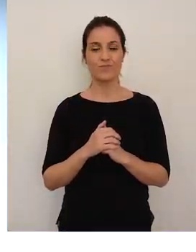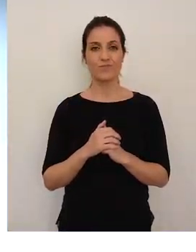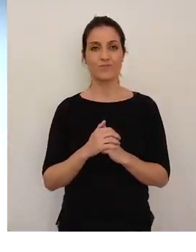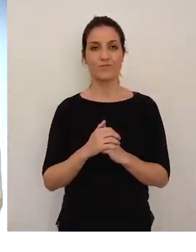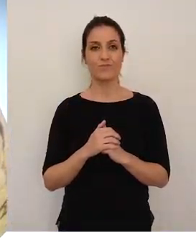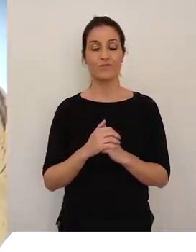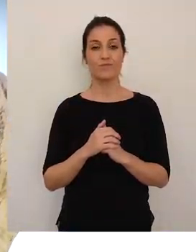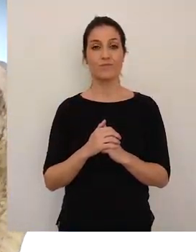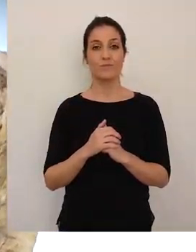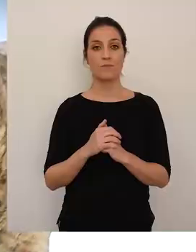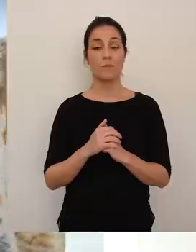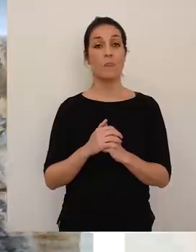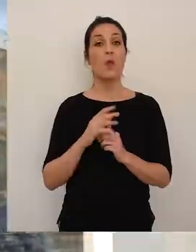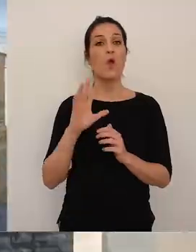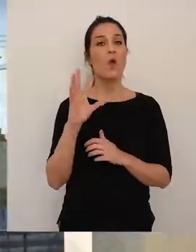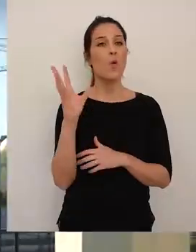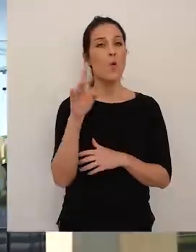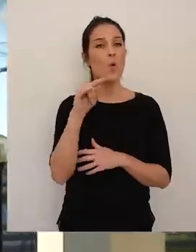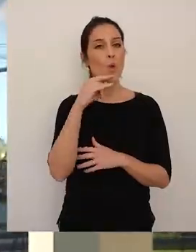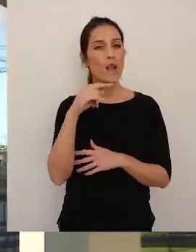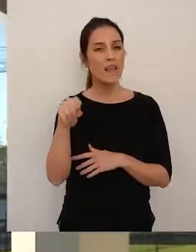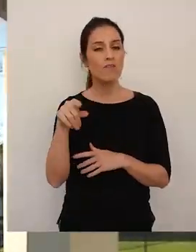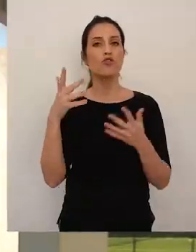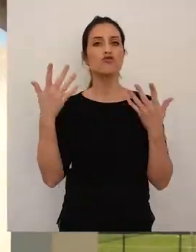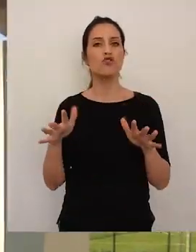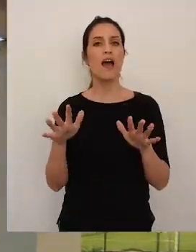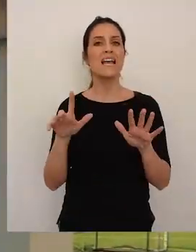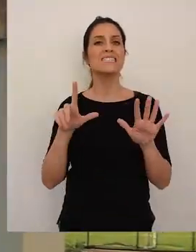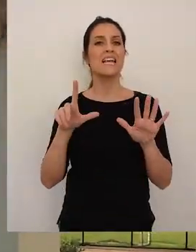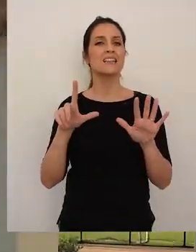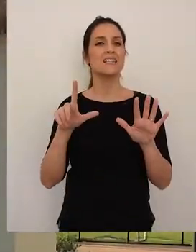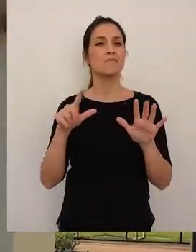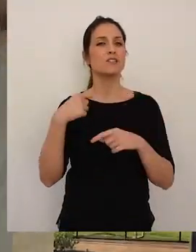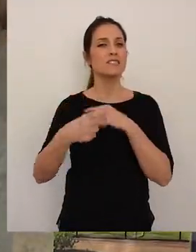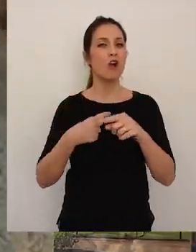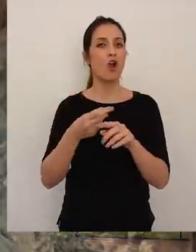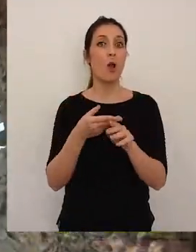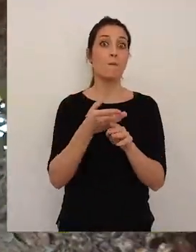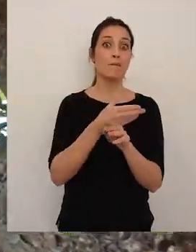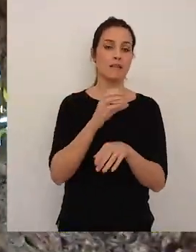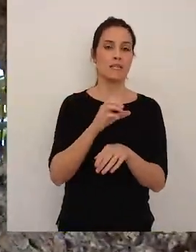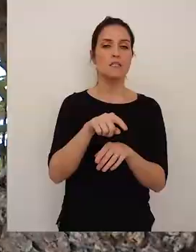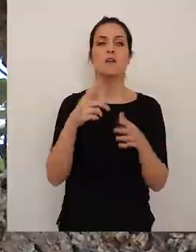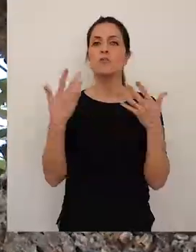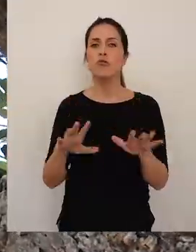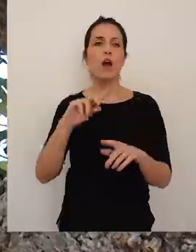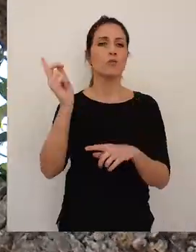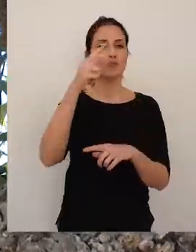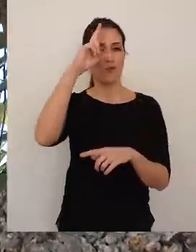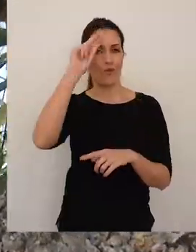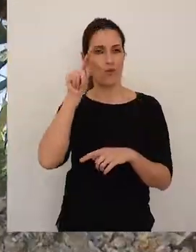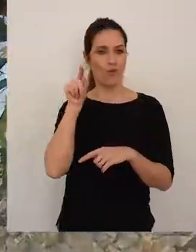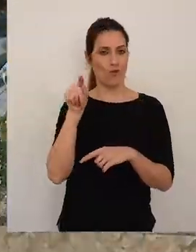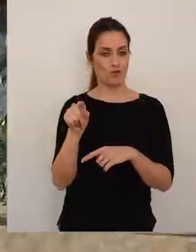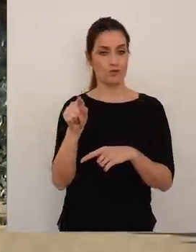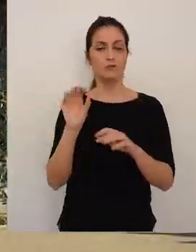Al pari della vite, l'ulivo era una delle piante conosciute in Puglia fin dal VII secolo a.C. La numerosa presenza di